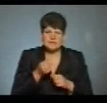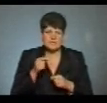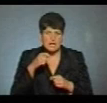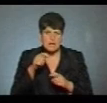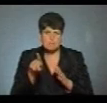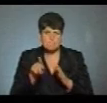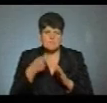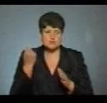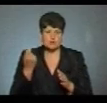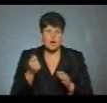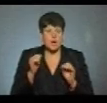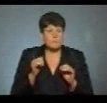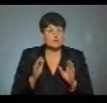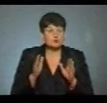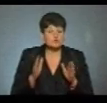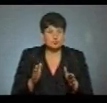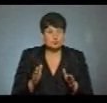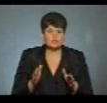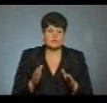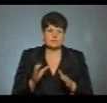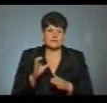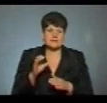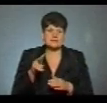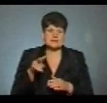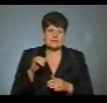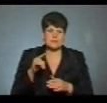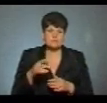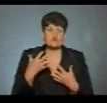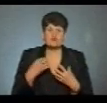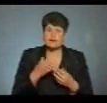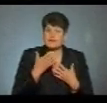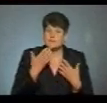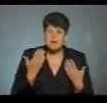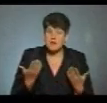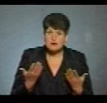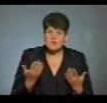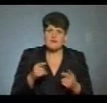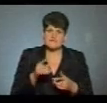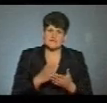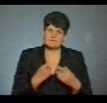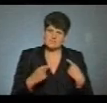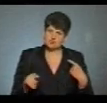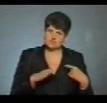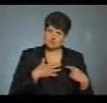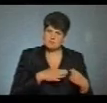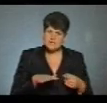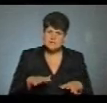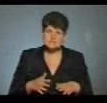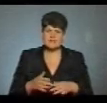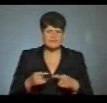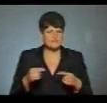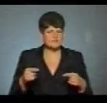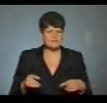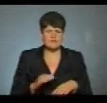бути таке, що вірусу на слизових оболонках, звідки цей мазок забирається, вже немає. Але він є десь інакше, розумієте? І ряд